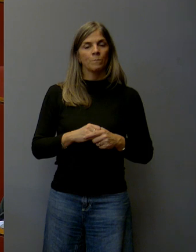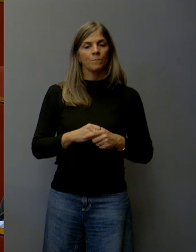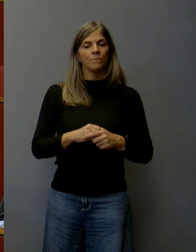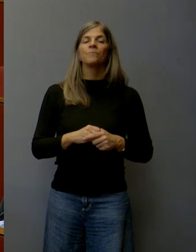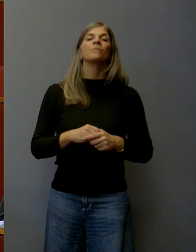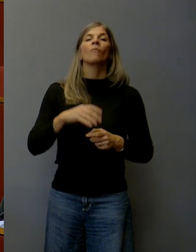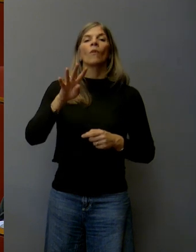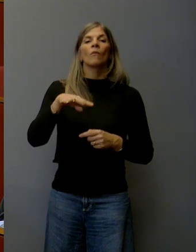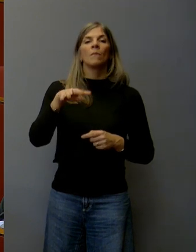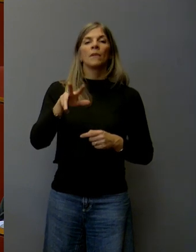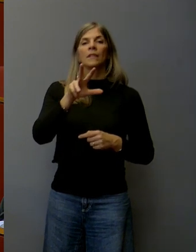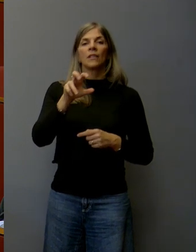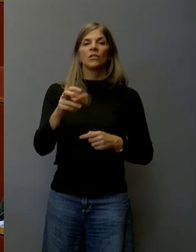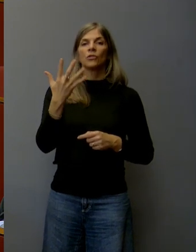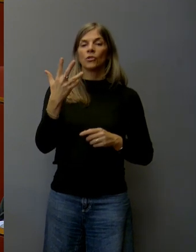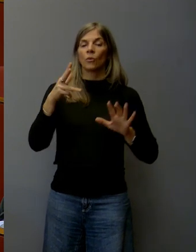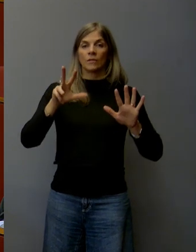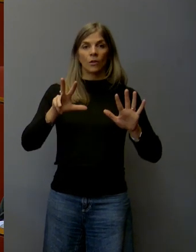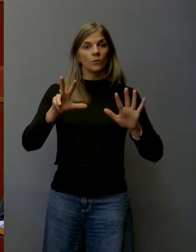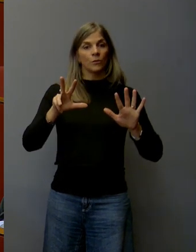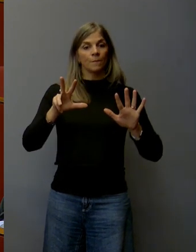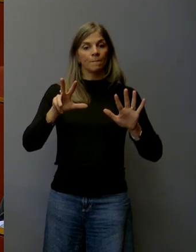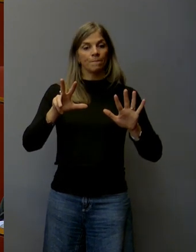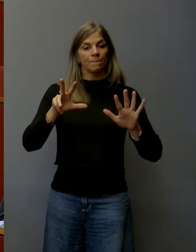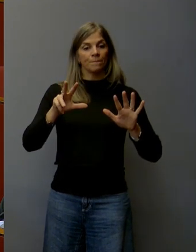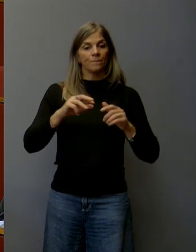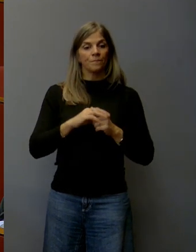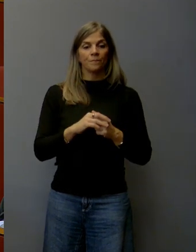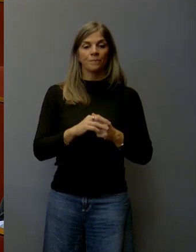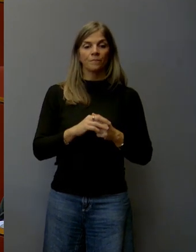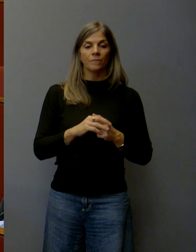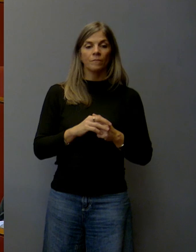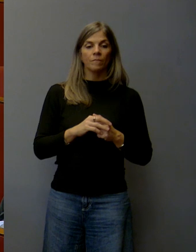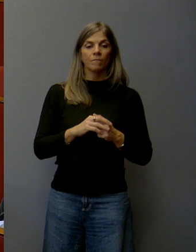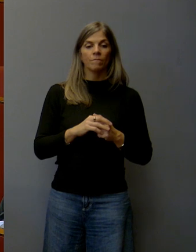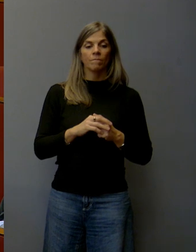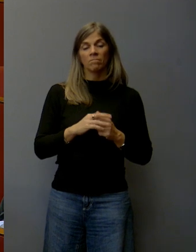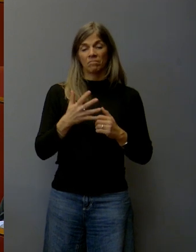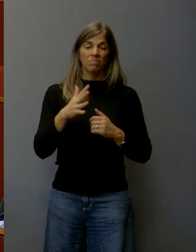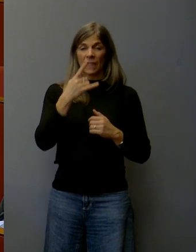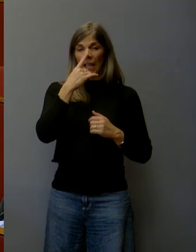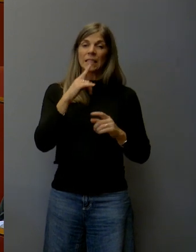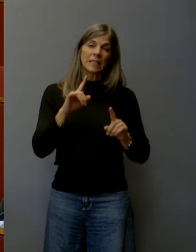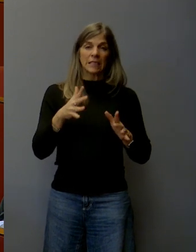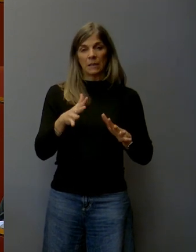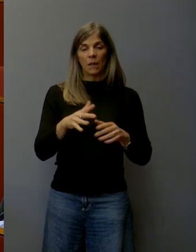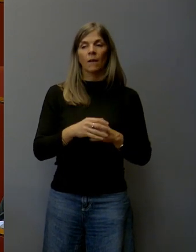il 4.358 va un po' nello stesso nello stesso senso no Allora